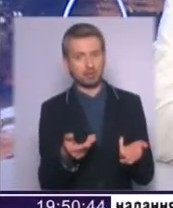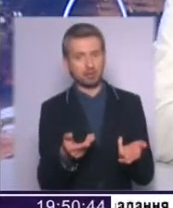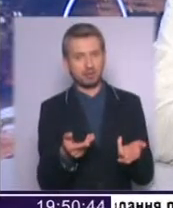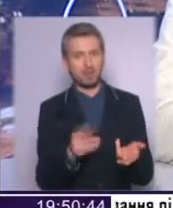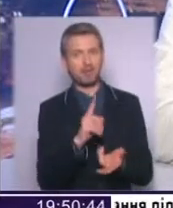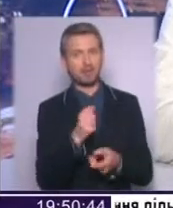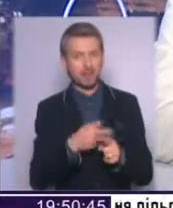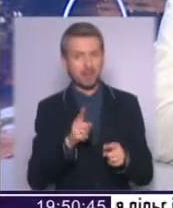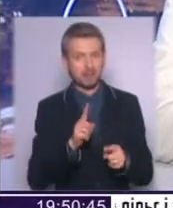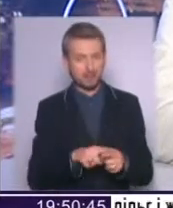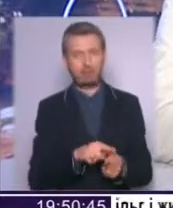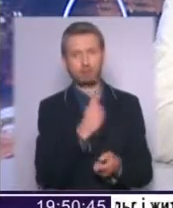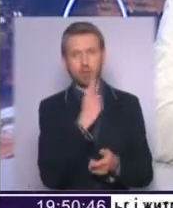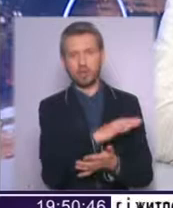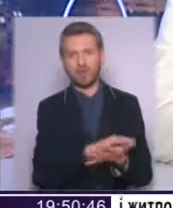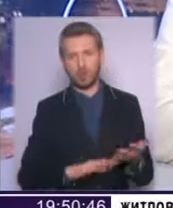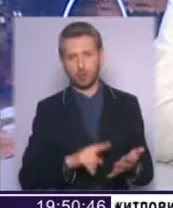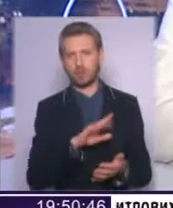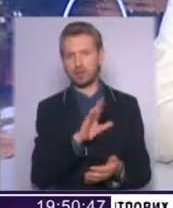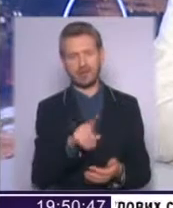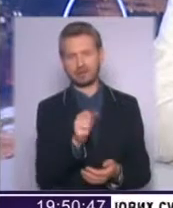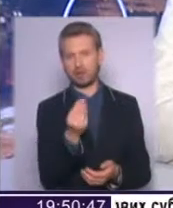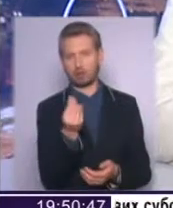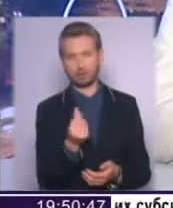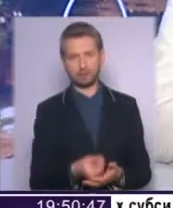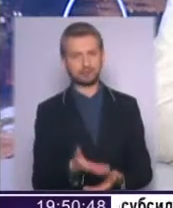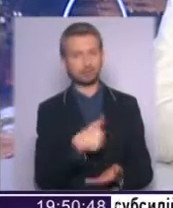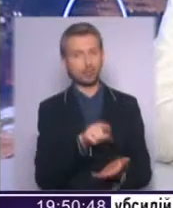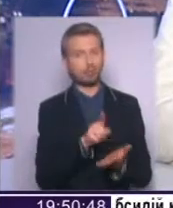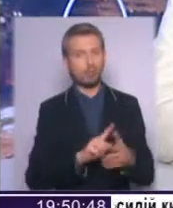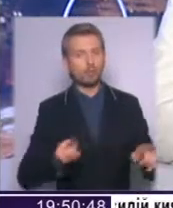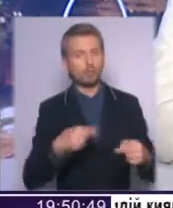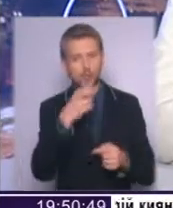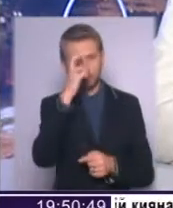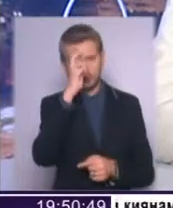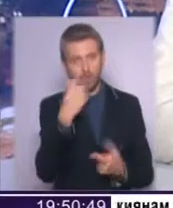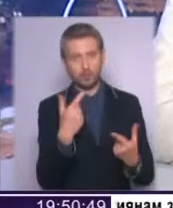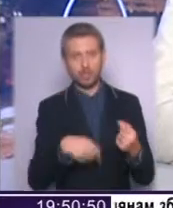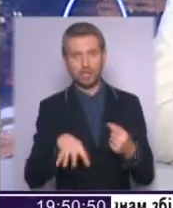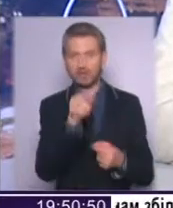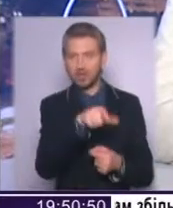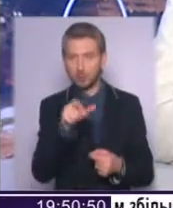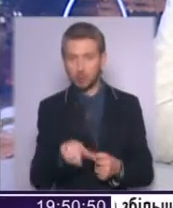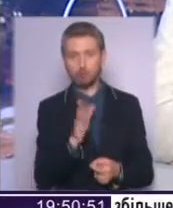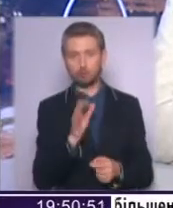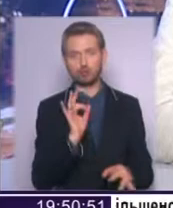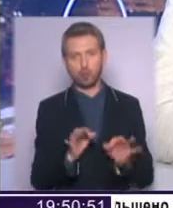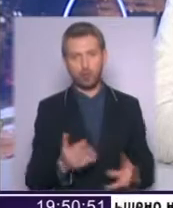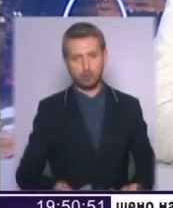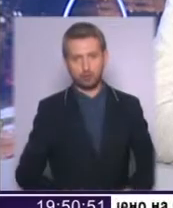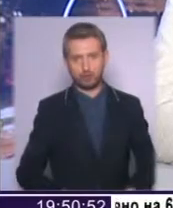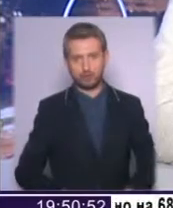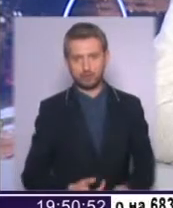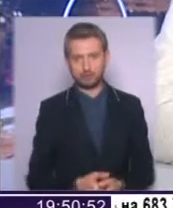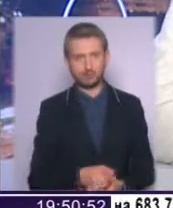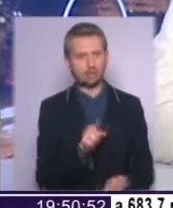за це проливали кров не за гроші. Ми повинні створити державу, де всі люди будуть нормально жити.